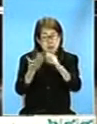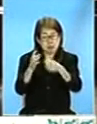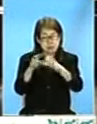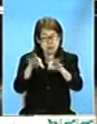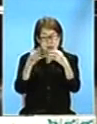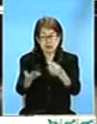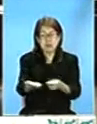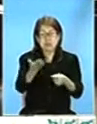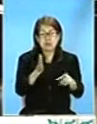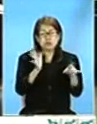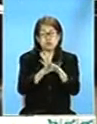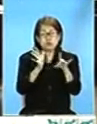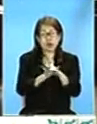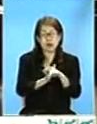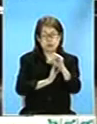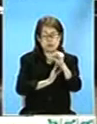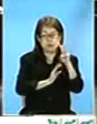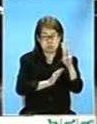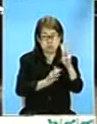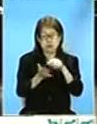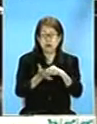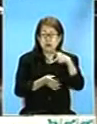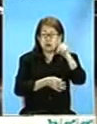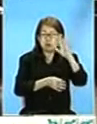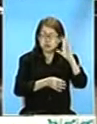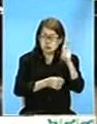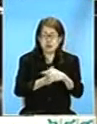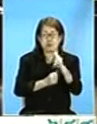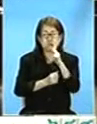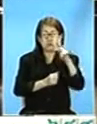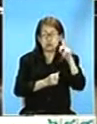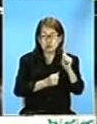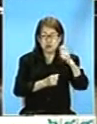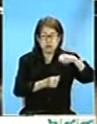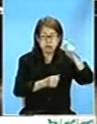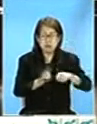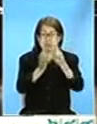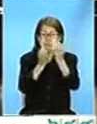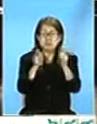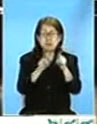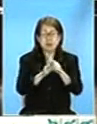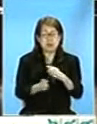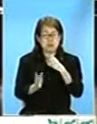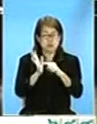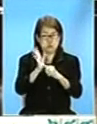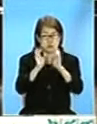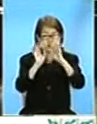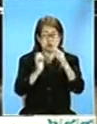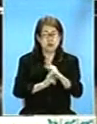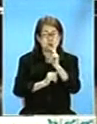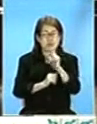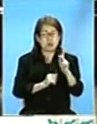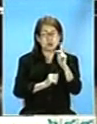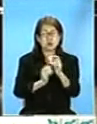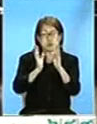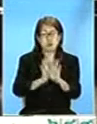ช.หรือแม้กระทั่งกกต.ผมยกตัวอย่างให้ชัดเลยนะครับกกต.5คนเนี่ยไม่ใช่อยู่ดีๆ